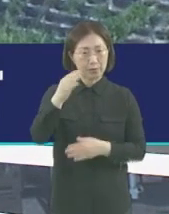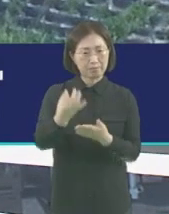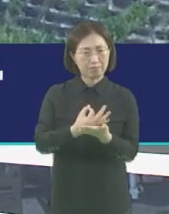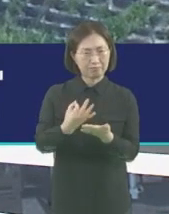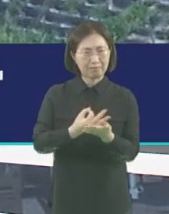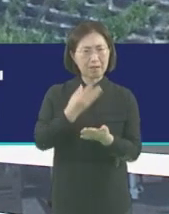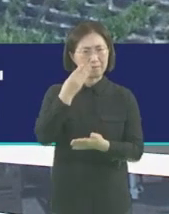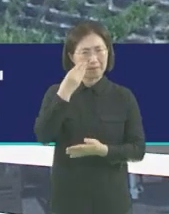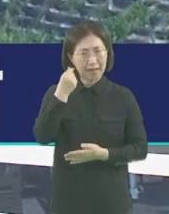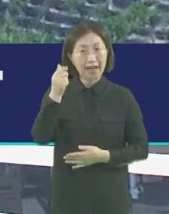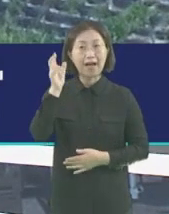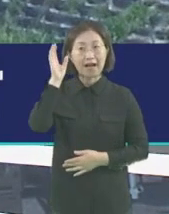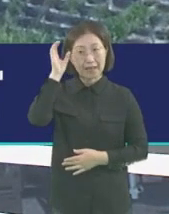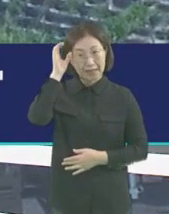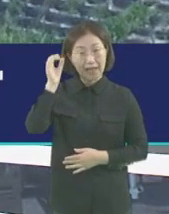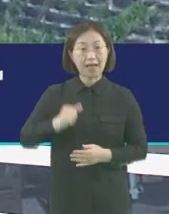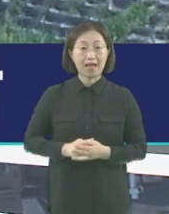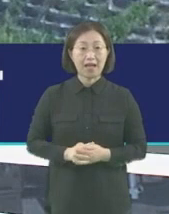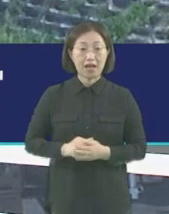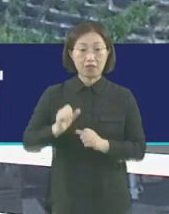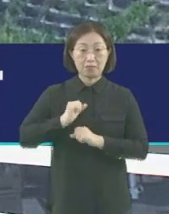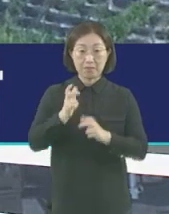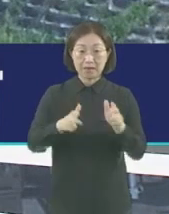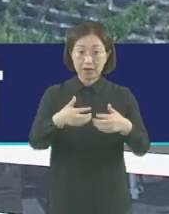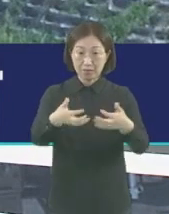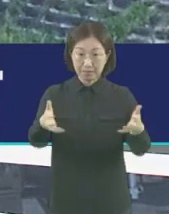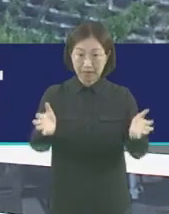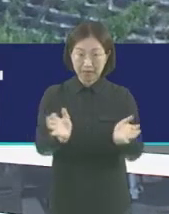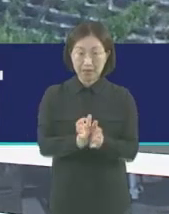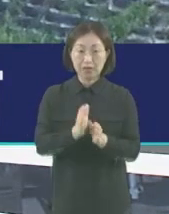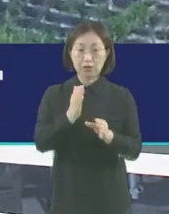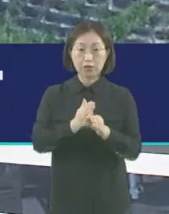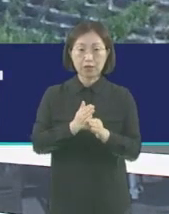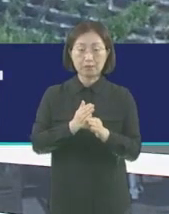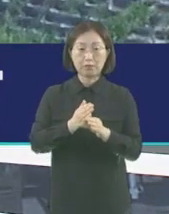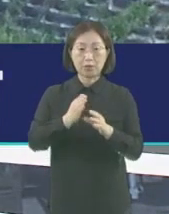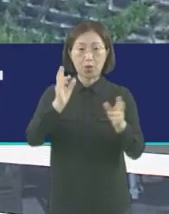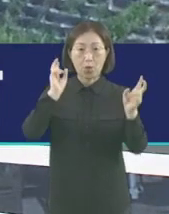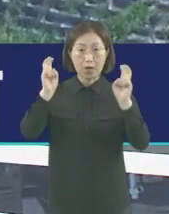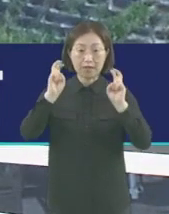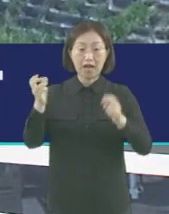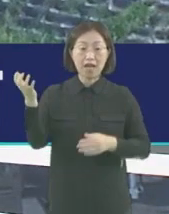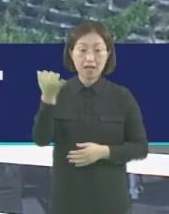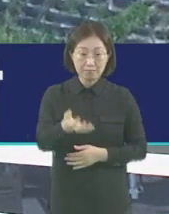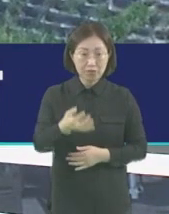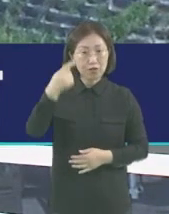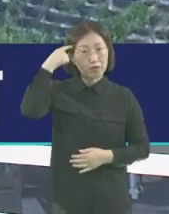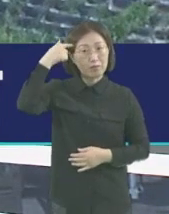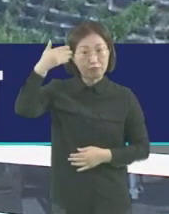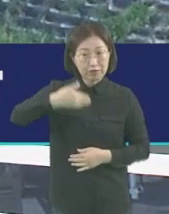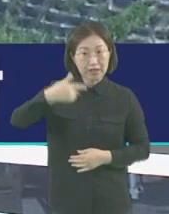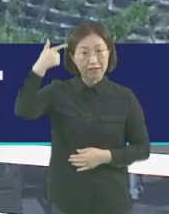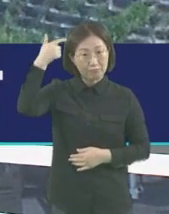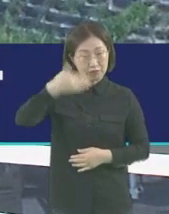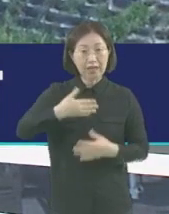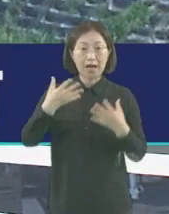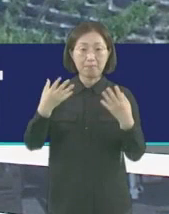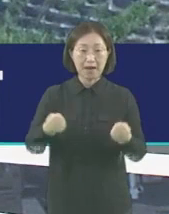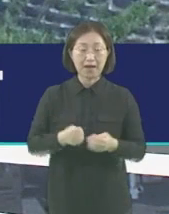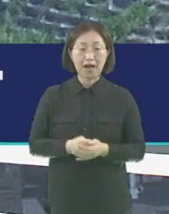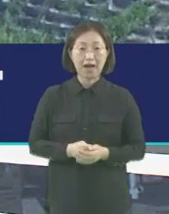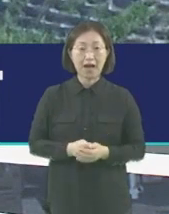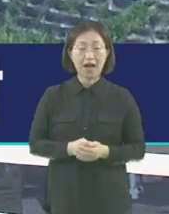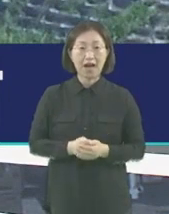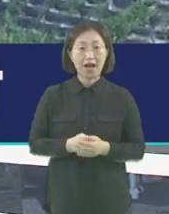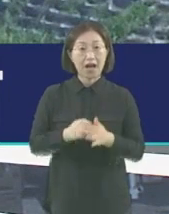있습니다. 안산 첨단 국방산업단지를 중심으로 국내외 기업들의 입주 문의가 잇따르는 가운데 한화 등